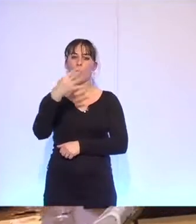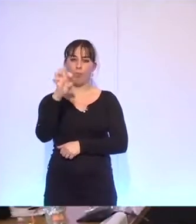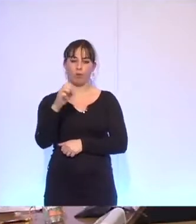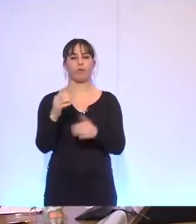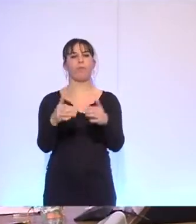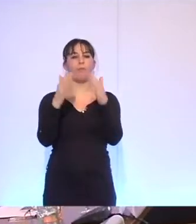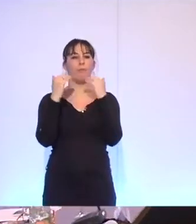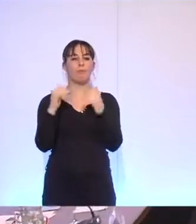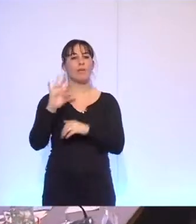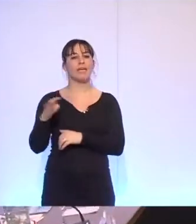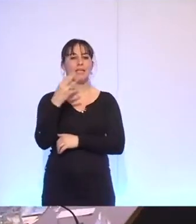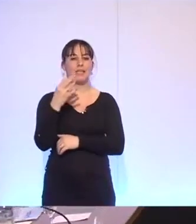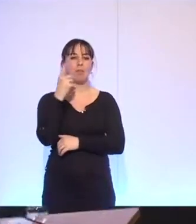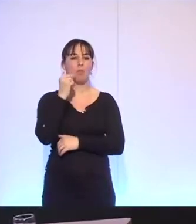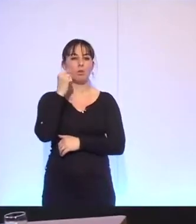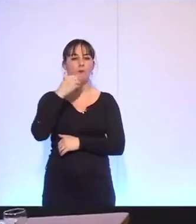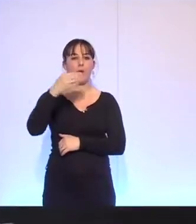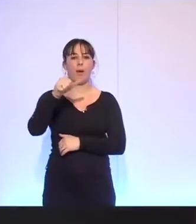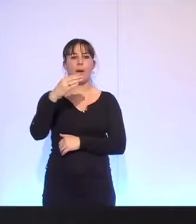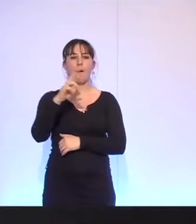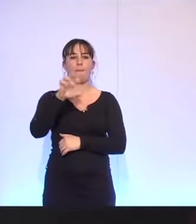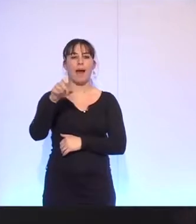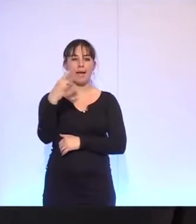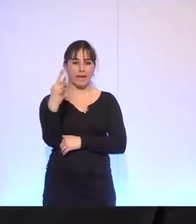Quatrième adjoint, Bernard Macré.